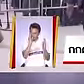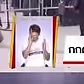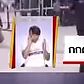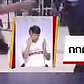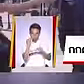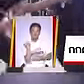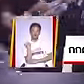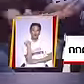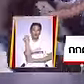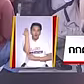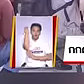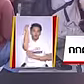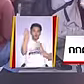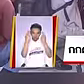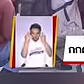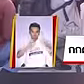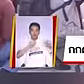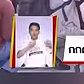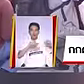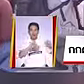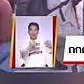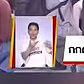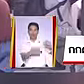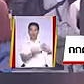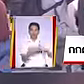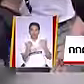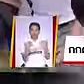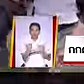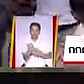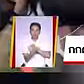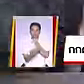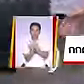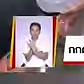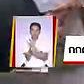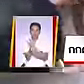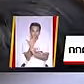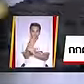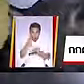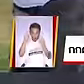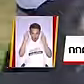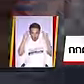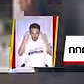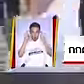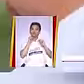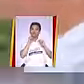ได้รับการแต่งตั้งเป็นนายกรัฐมนตรีแต่ภายหลังจากพ้น5ปีแรกไปแล้วนายกรั